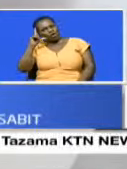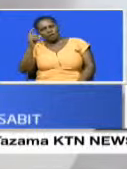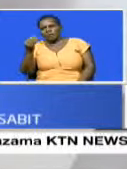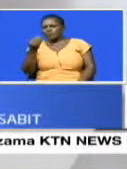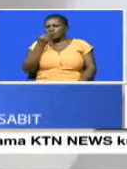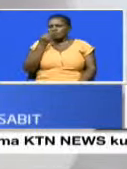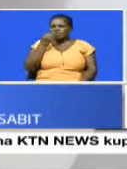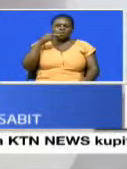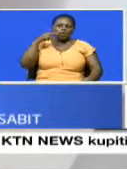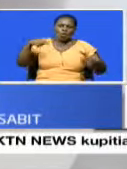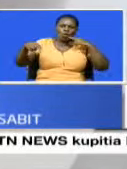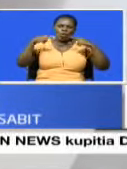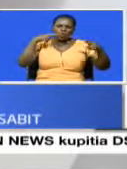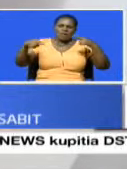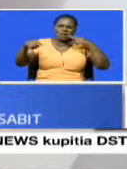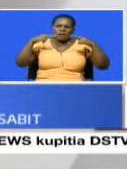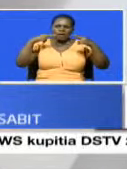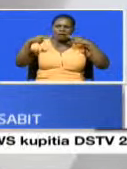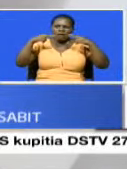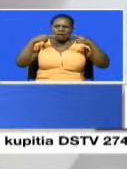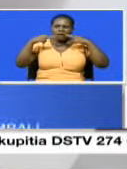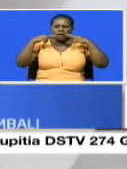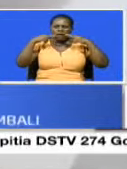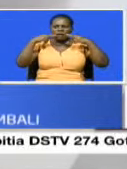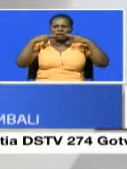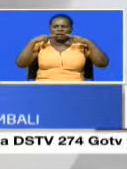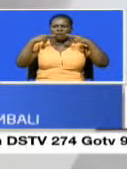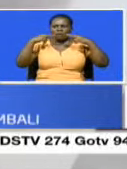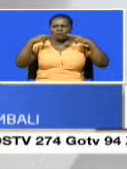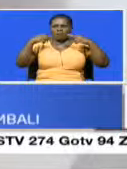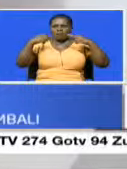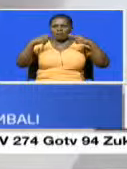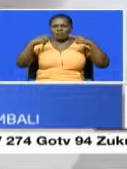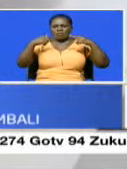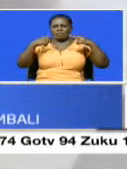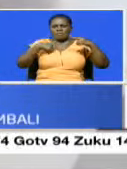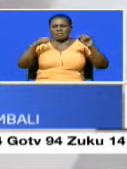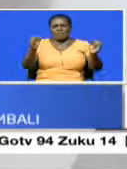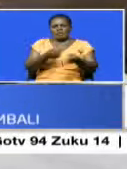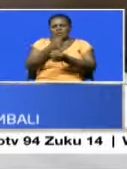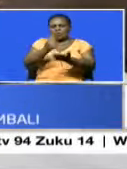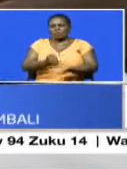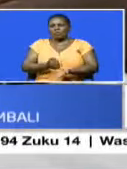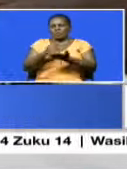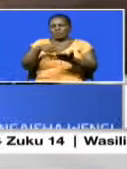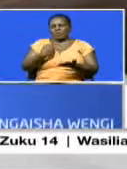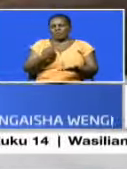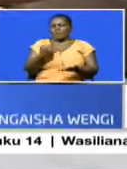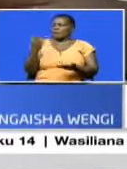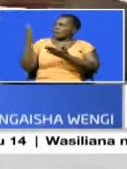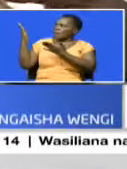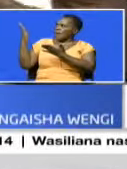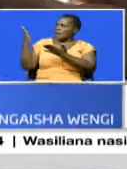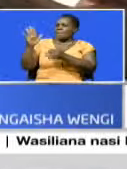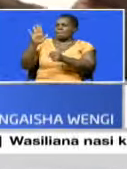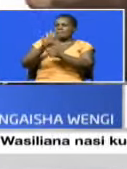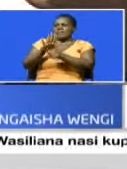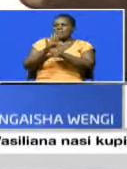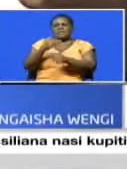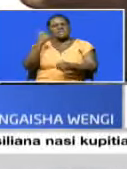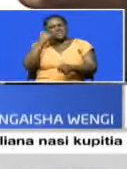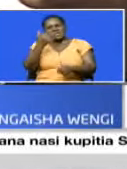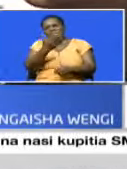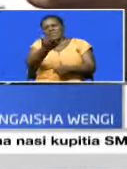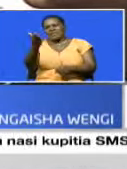kwa hoteli. Mimi ni sina nguvu ya kujisaidia. Yeye ni miongoni mwa wagonjwa wengine